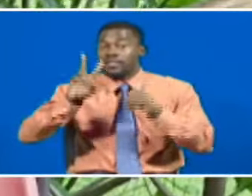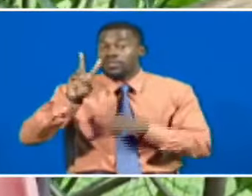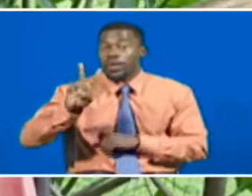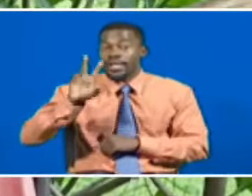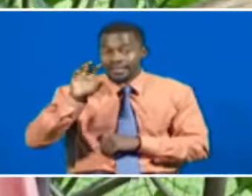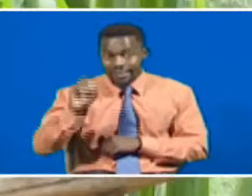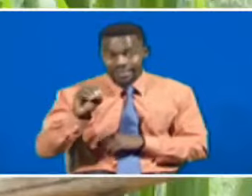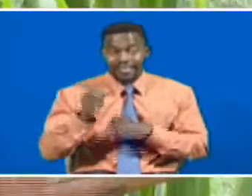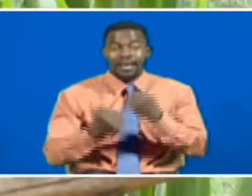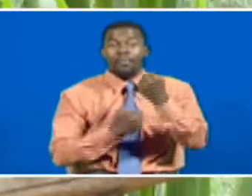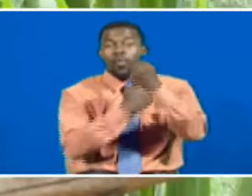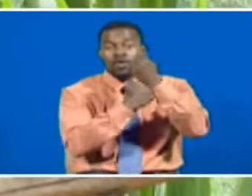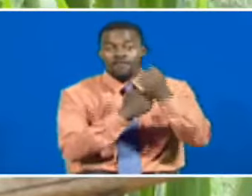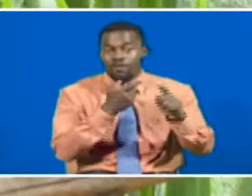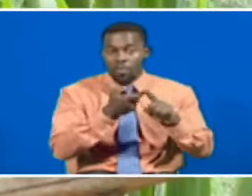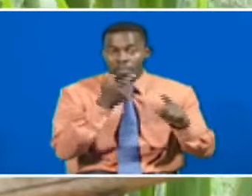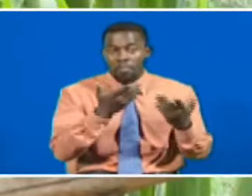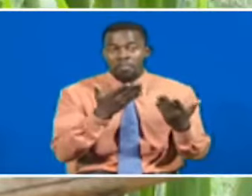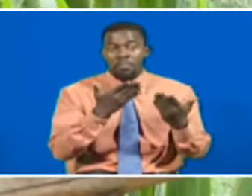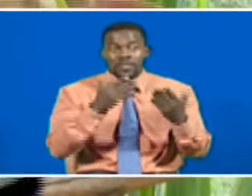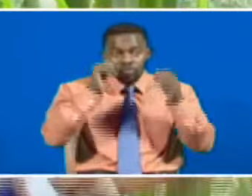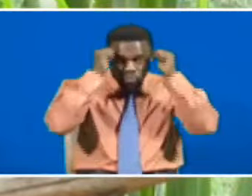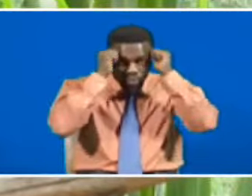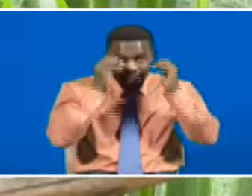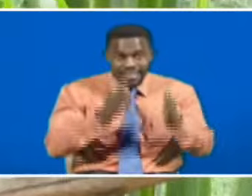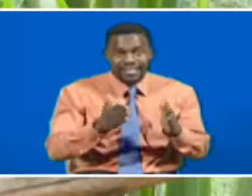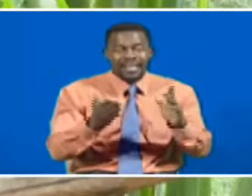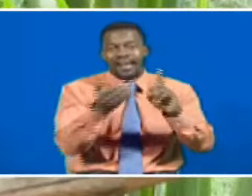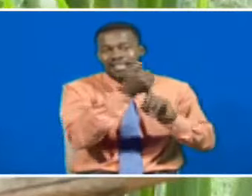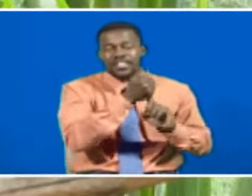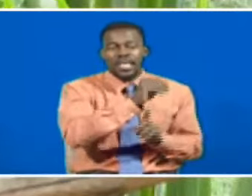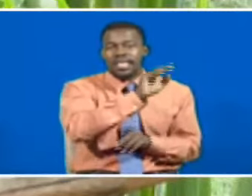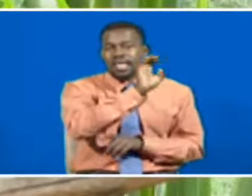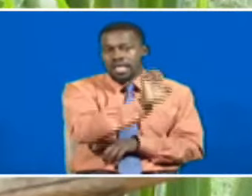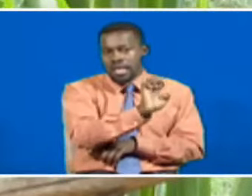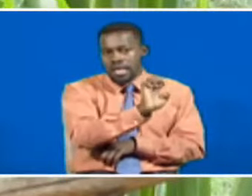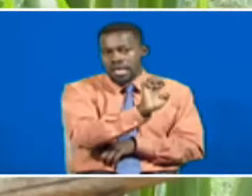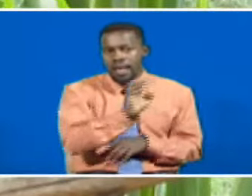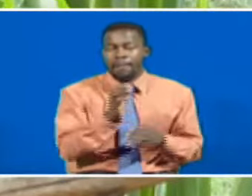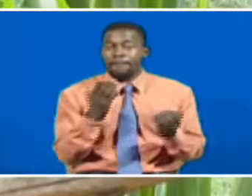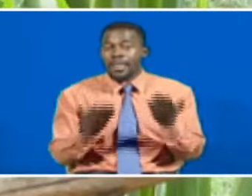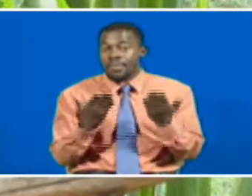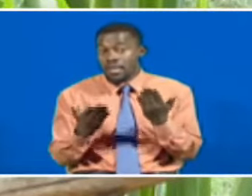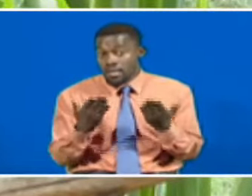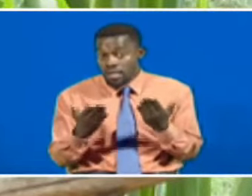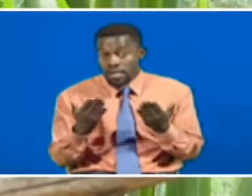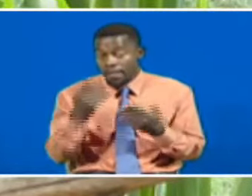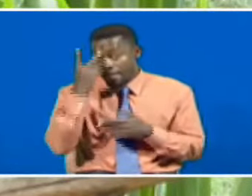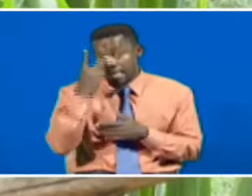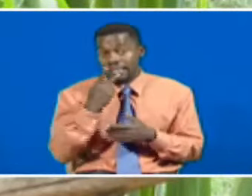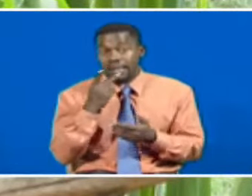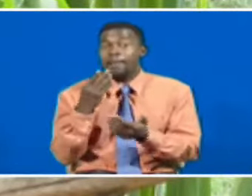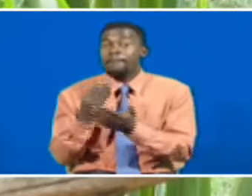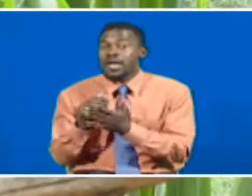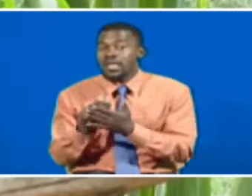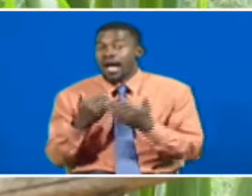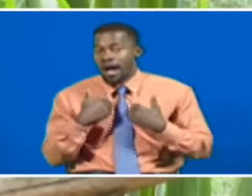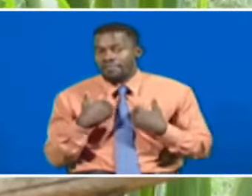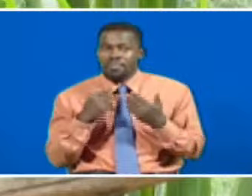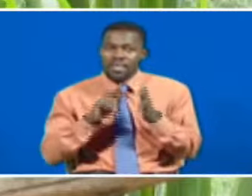tutazidi. Sababu imaanishi kama ulipata pia ile grade E, labda mzazi wako ana uwezo na ameweza ku kutake step by step katika zile levels zingine